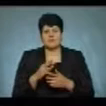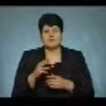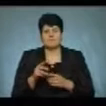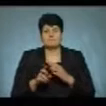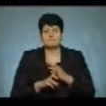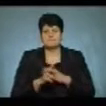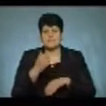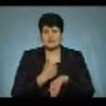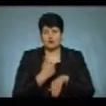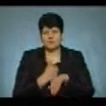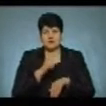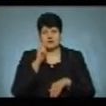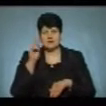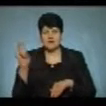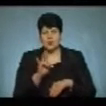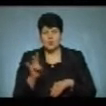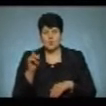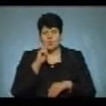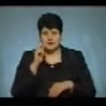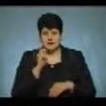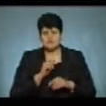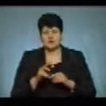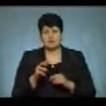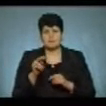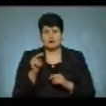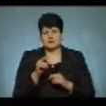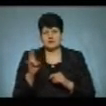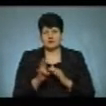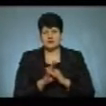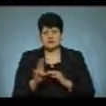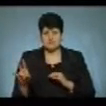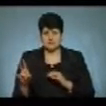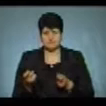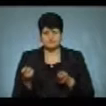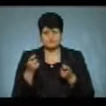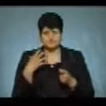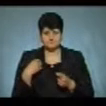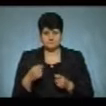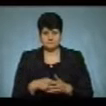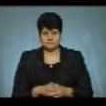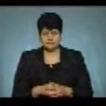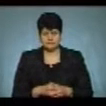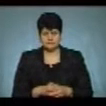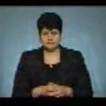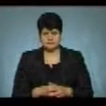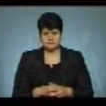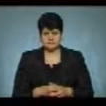Української греко-католицької церкви Андрея Шептицького, що у Львові. Діана Ярошенко розповість про це більше.